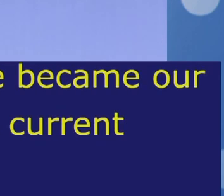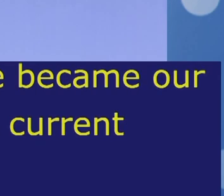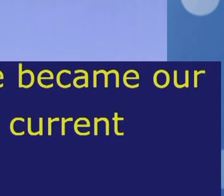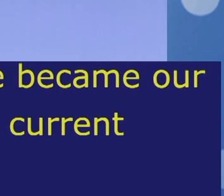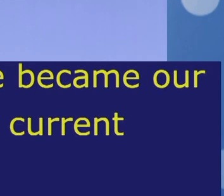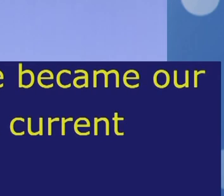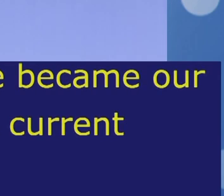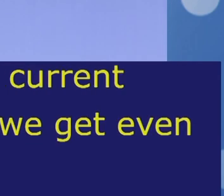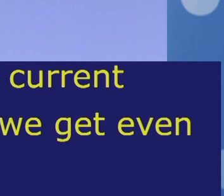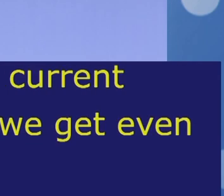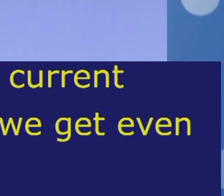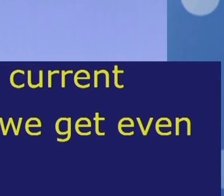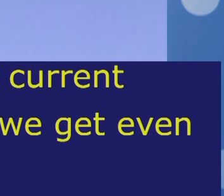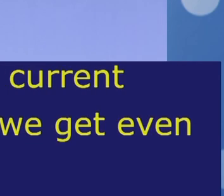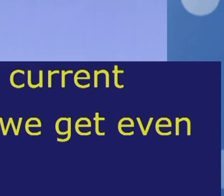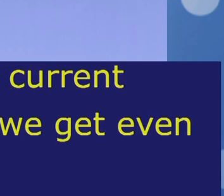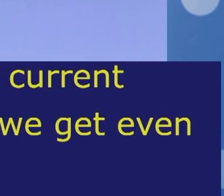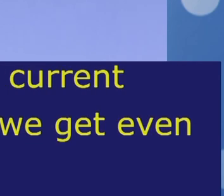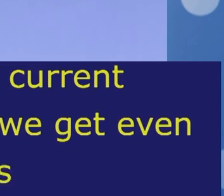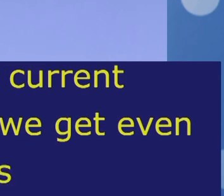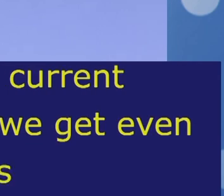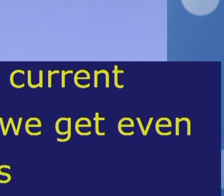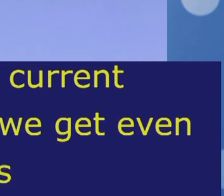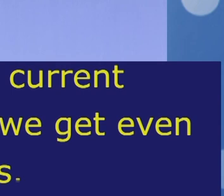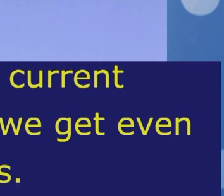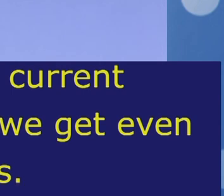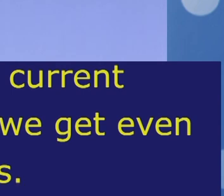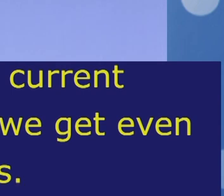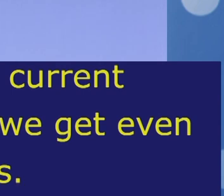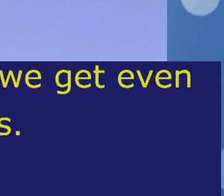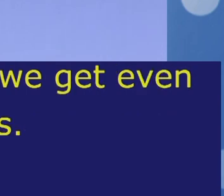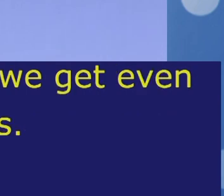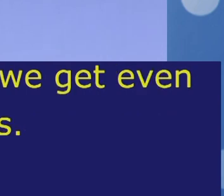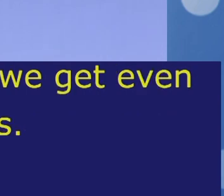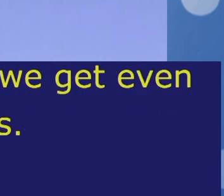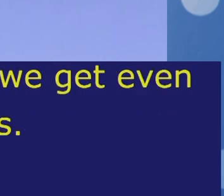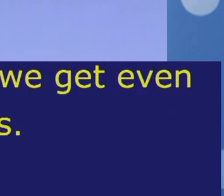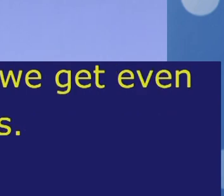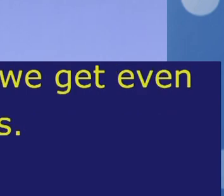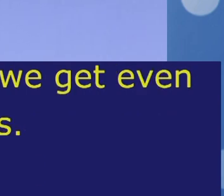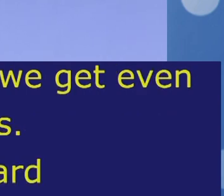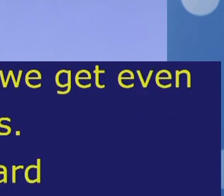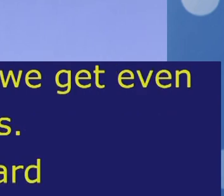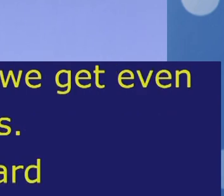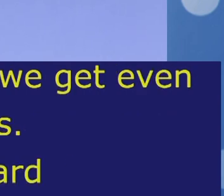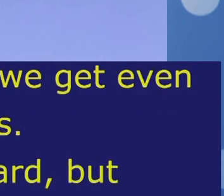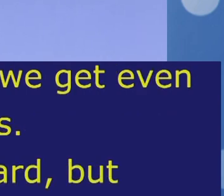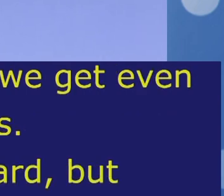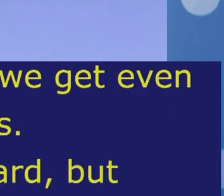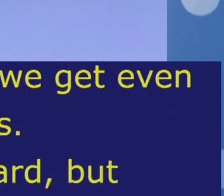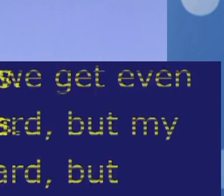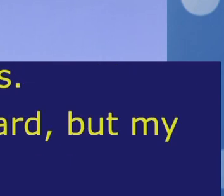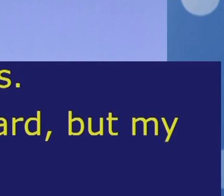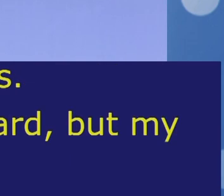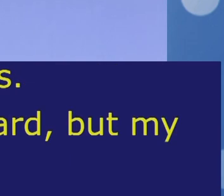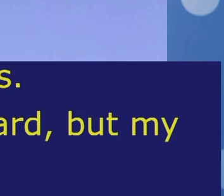都各种各样的刺激。我们的智能手机，尤其在现